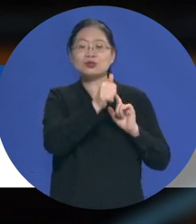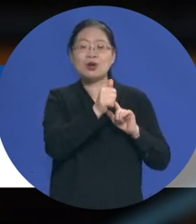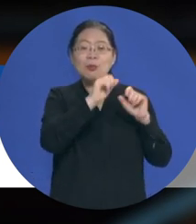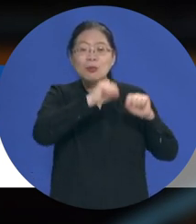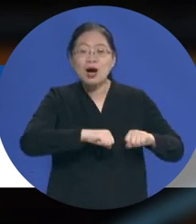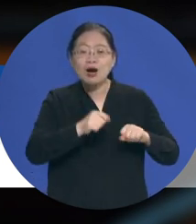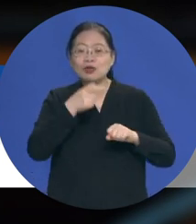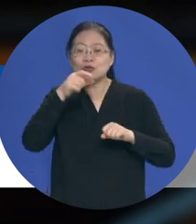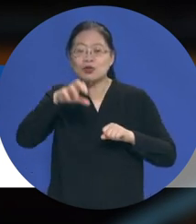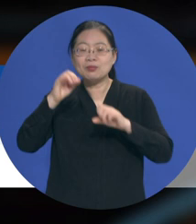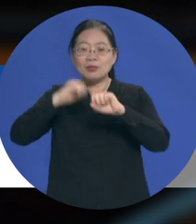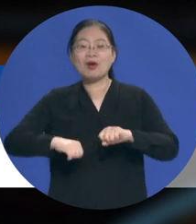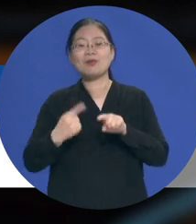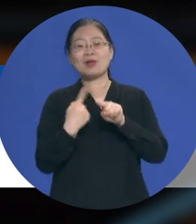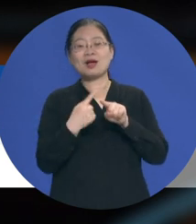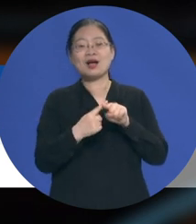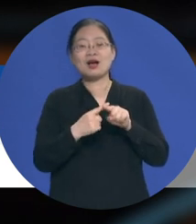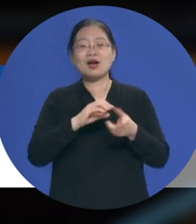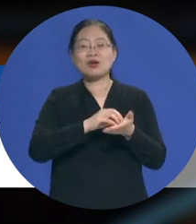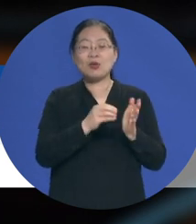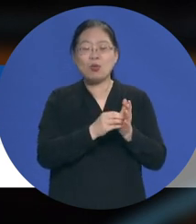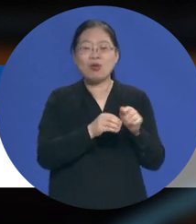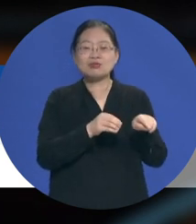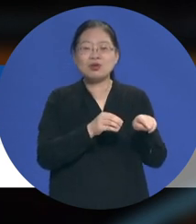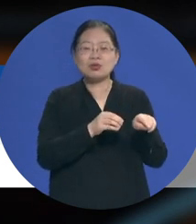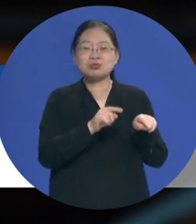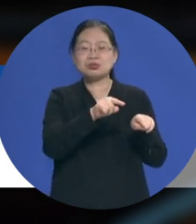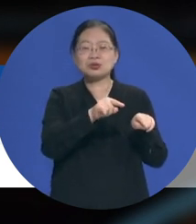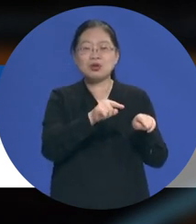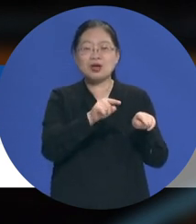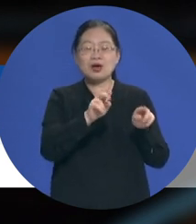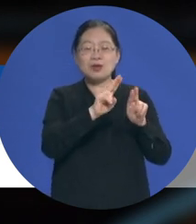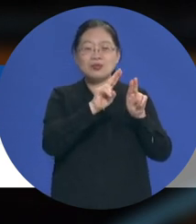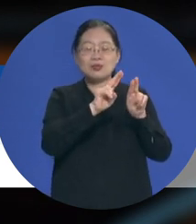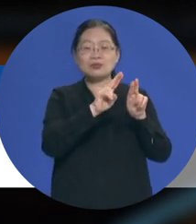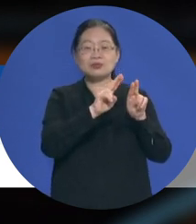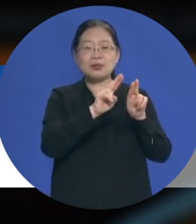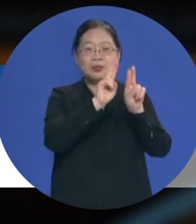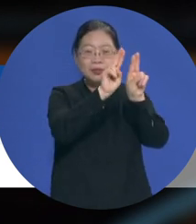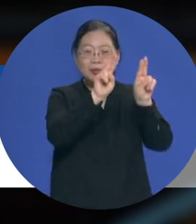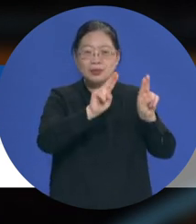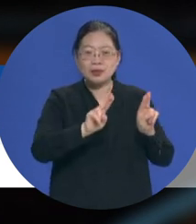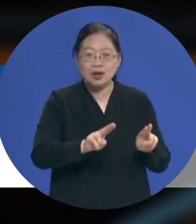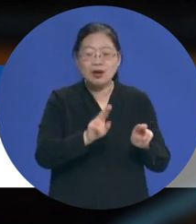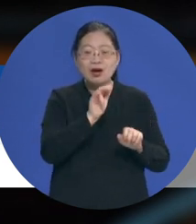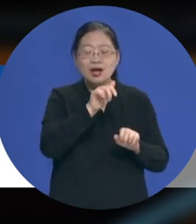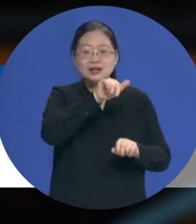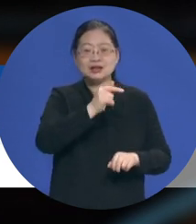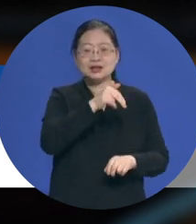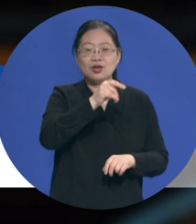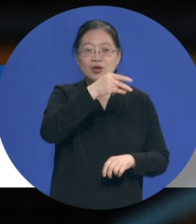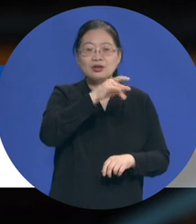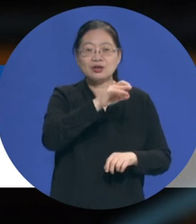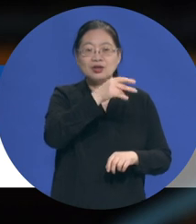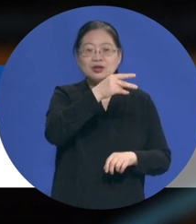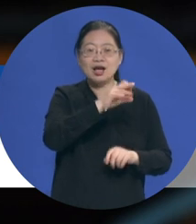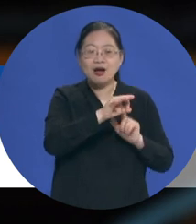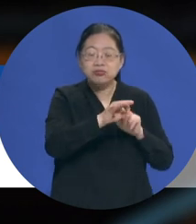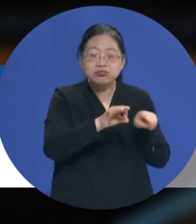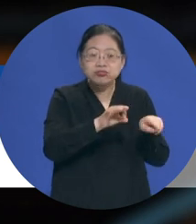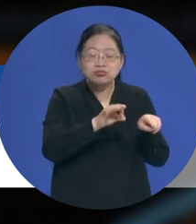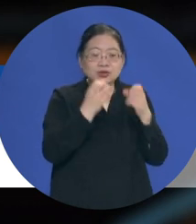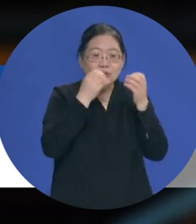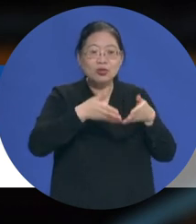망하면 수원이 망하는 거다. 그리고 이 정도 근저당은 요즘 신축 건물 시세 대비 잡힌 거랑 엄청 낮은 비율이라